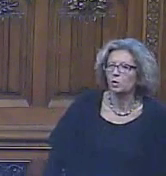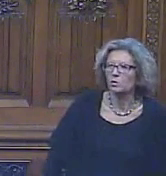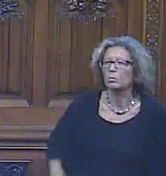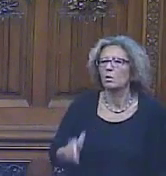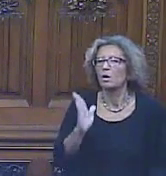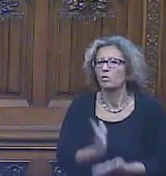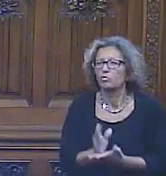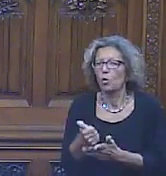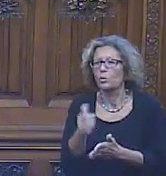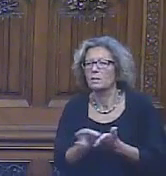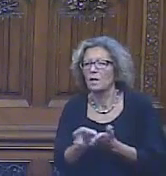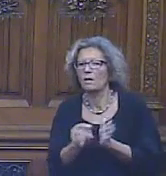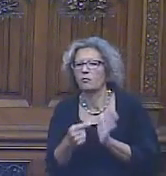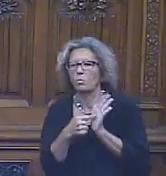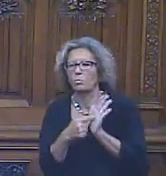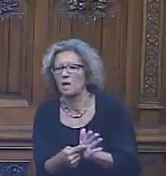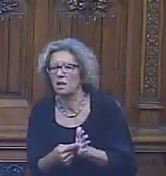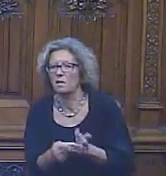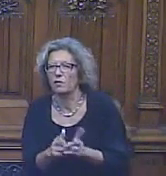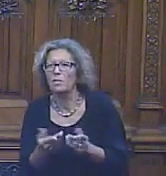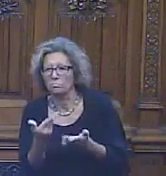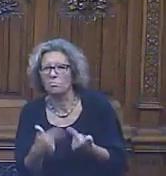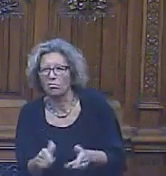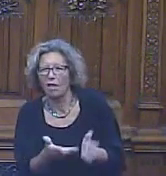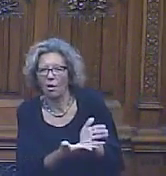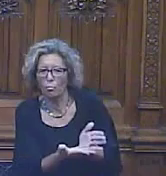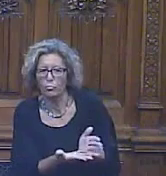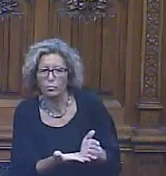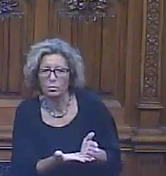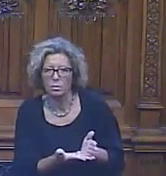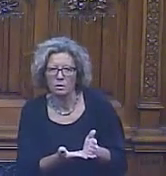bisschen ein Zeichen von Verfügbarkeit. Und das nächste ist,